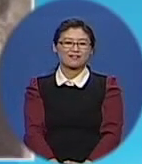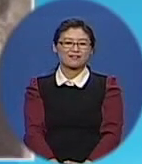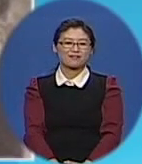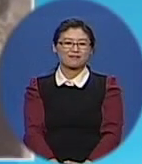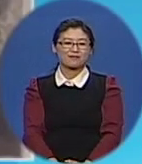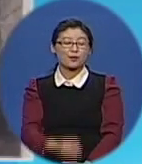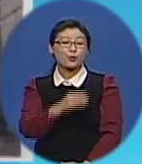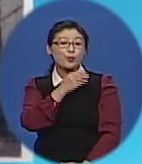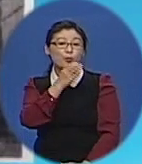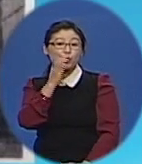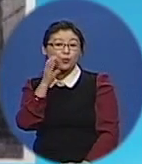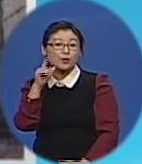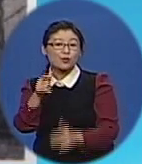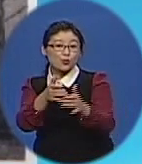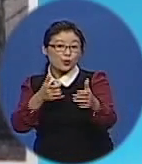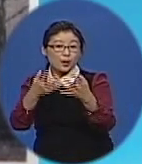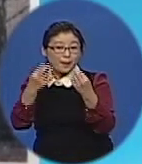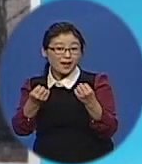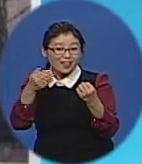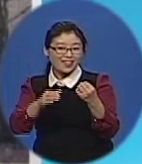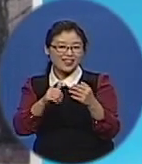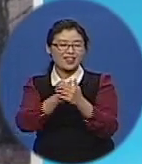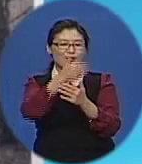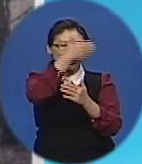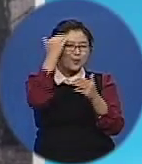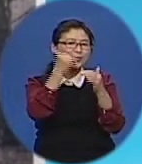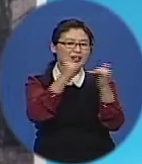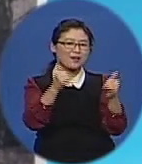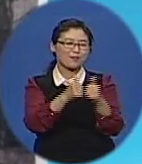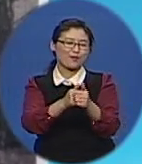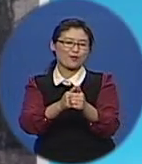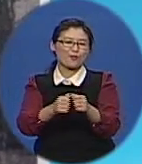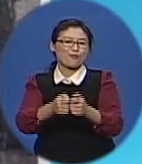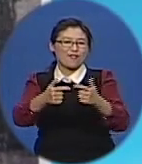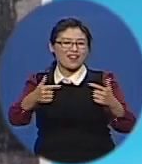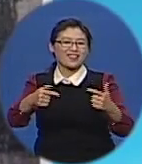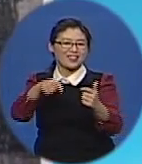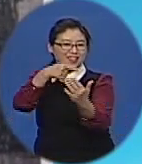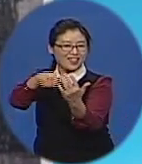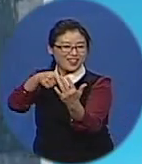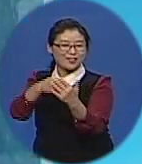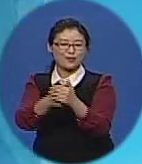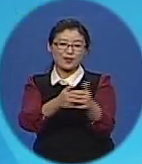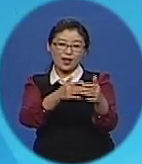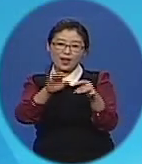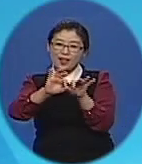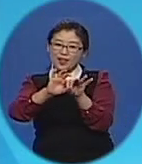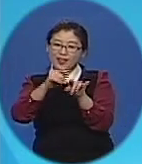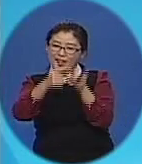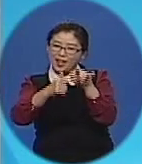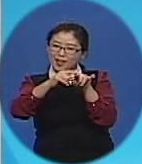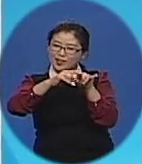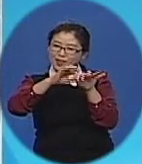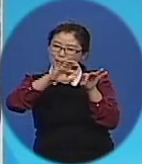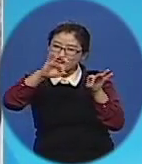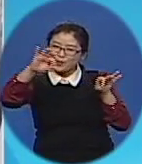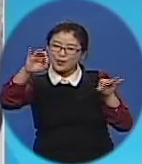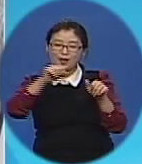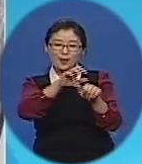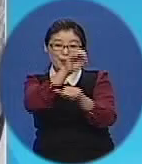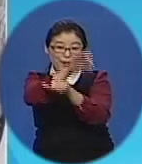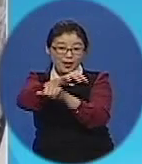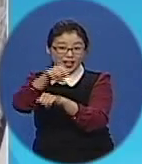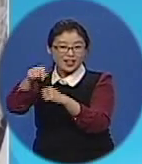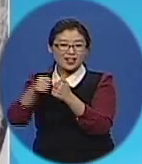노년층에 많던 궁도 인구를 젊은 층에도 확대해보고자 양궁과 대나무 화살을 구입해 국궁활터인